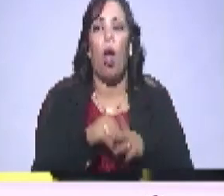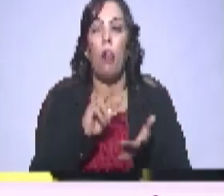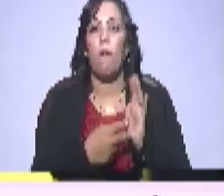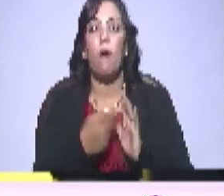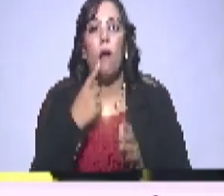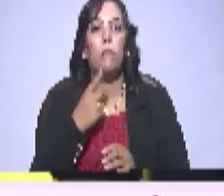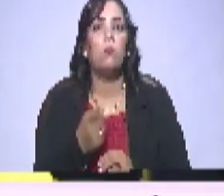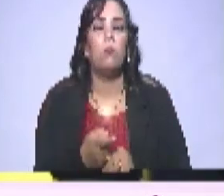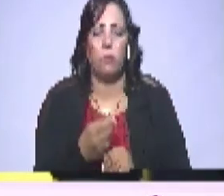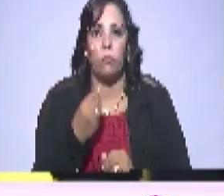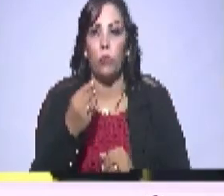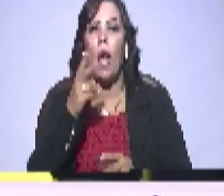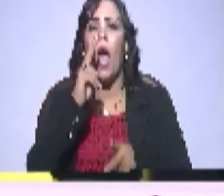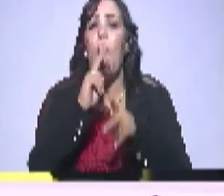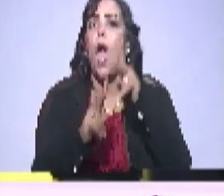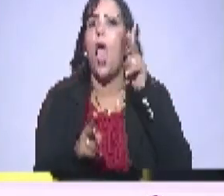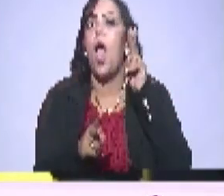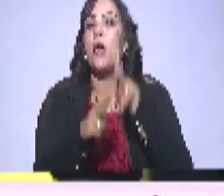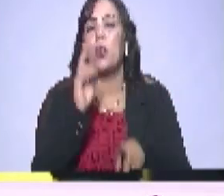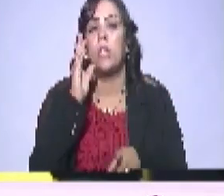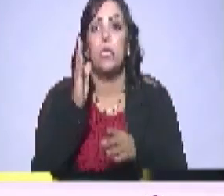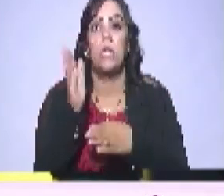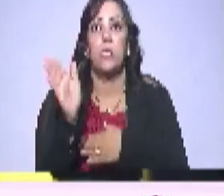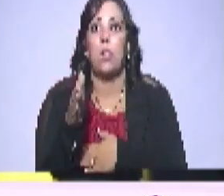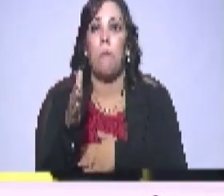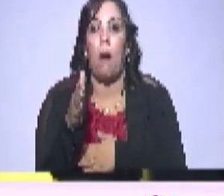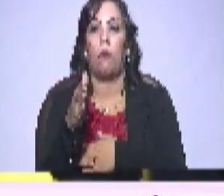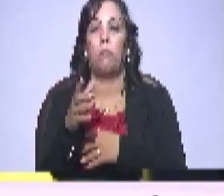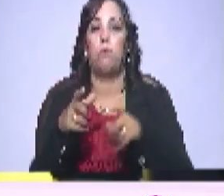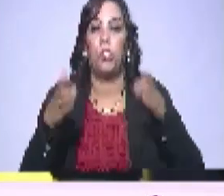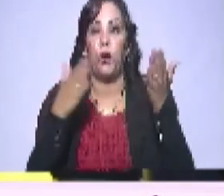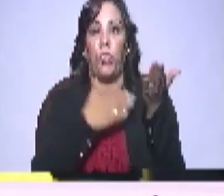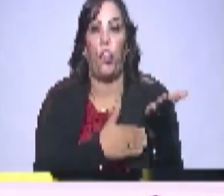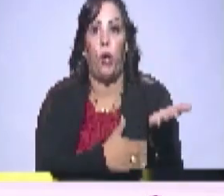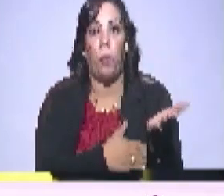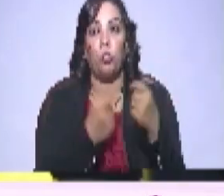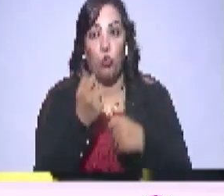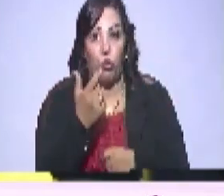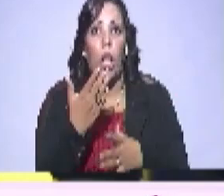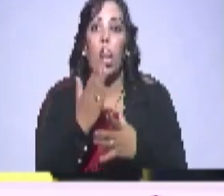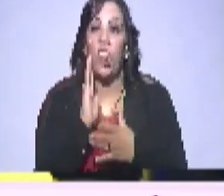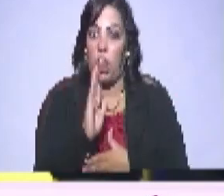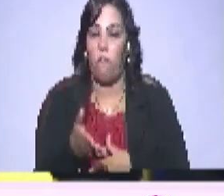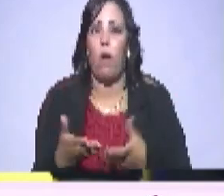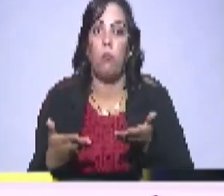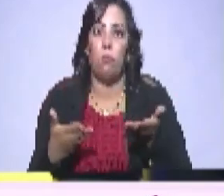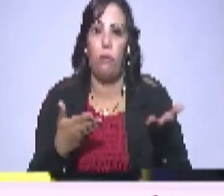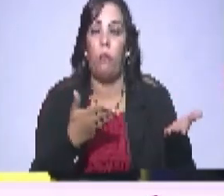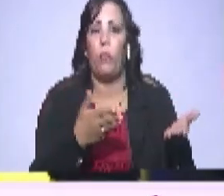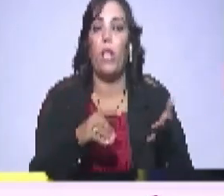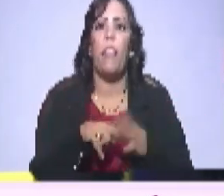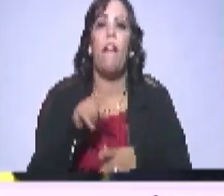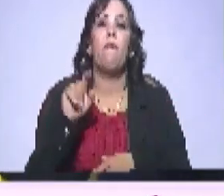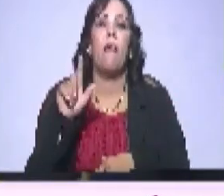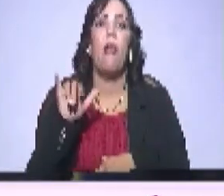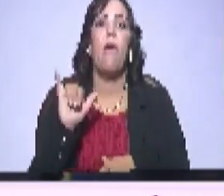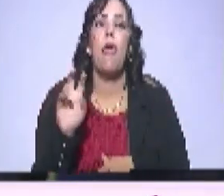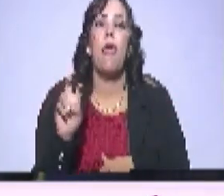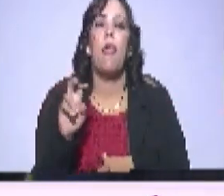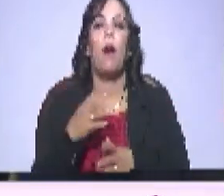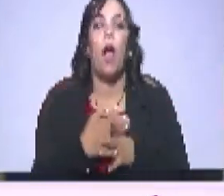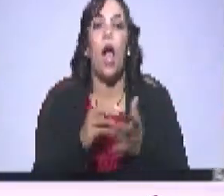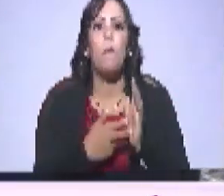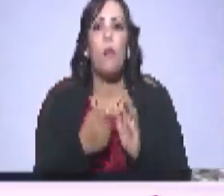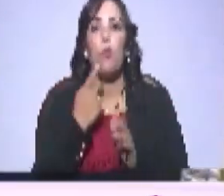سمك صينيه بره المقلي بره. سمك صينيه، بصي اي سمك جزل او اي سمك يعني حجمه كبير شويه ينفع صينيه. طب الفيليه اعمله ازاي صينيه او بعيد عنها؟